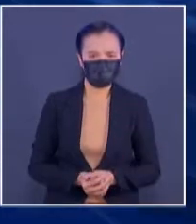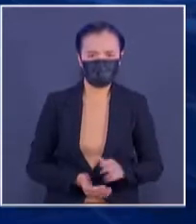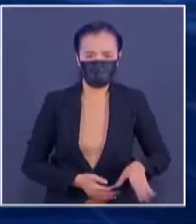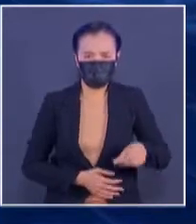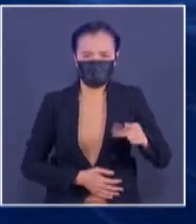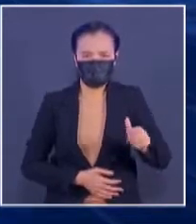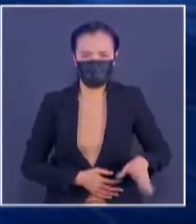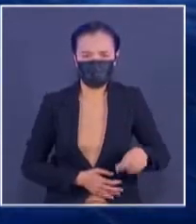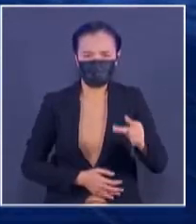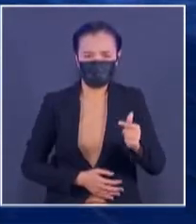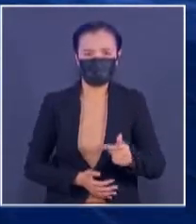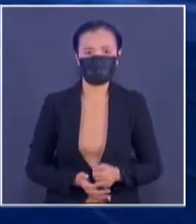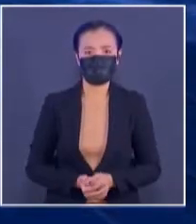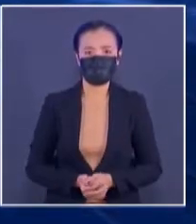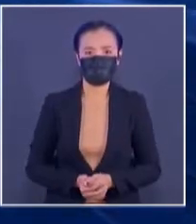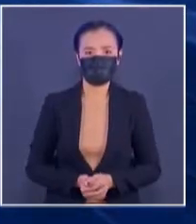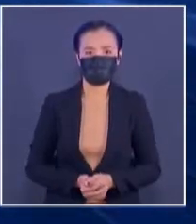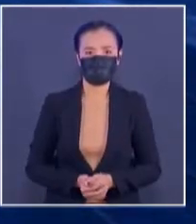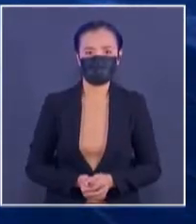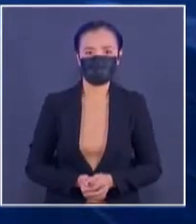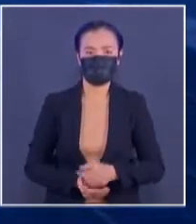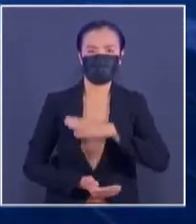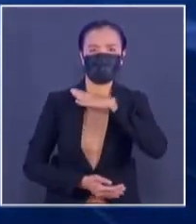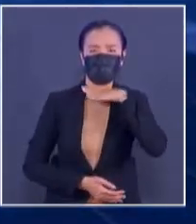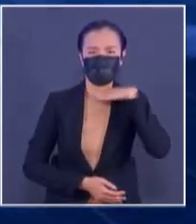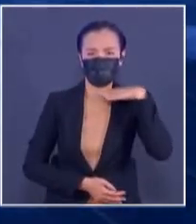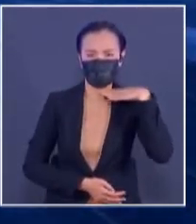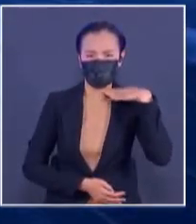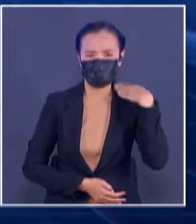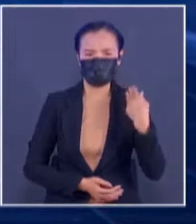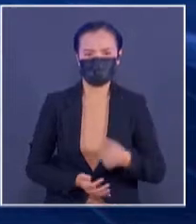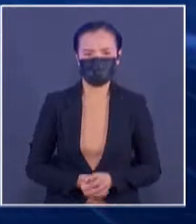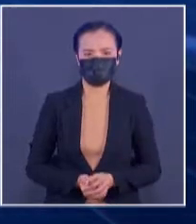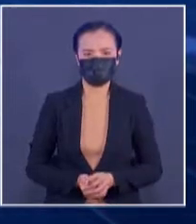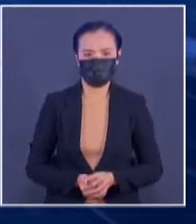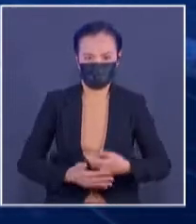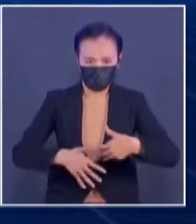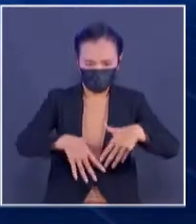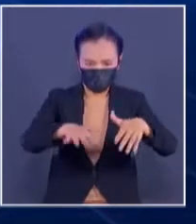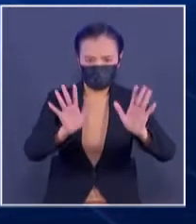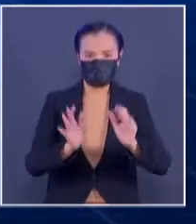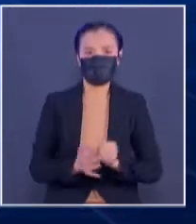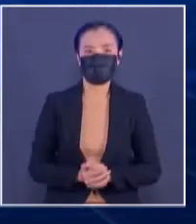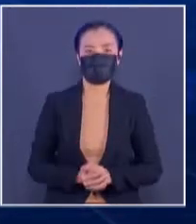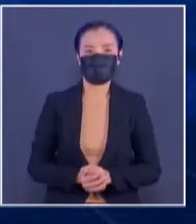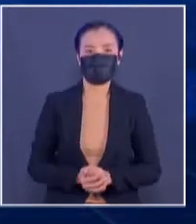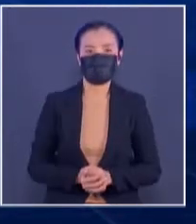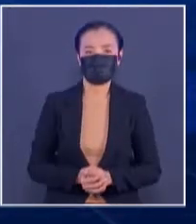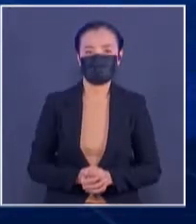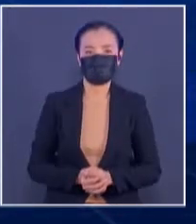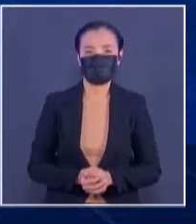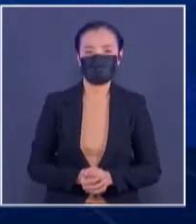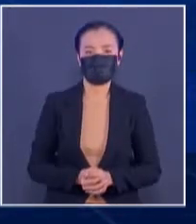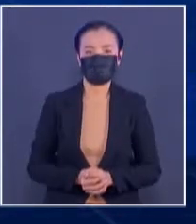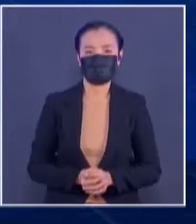าเอาทำบาปมันไปสนุกเลย เนี่ยคุณผู้ชมคะ